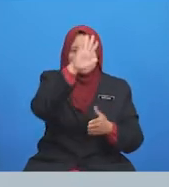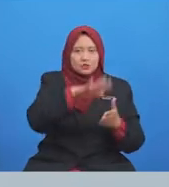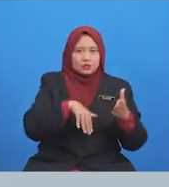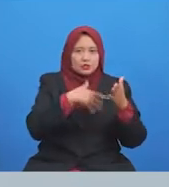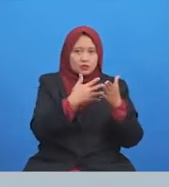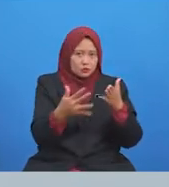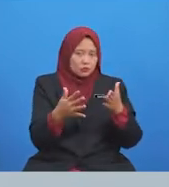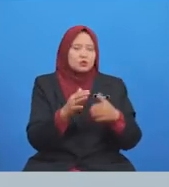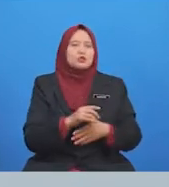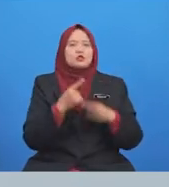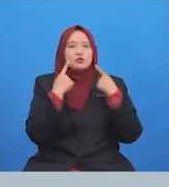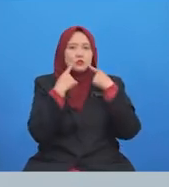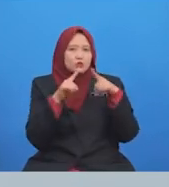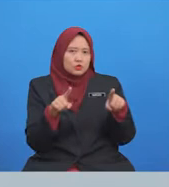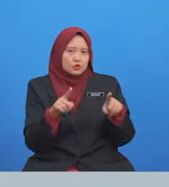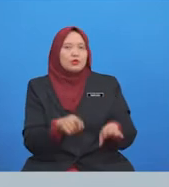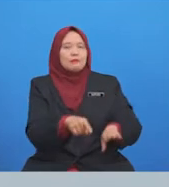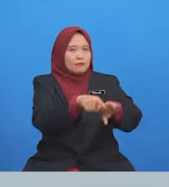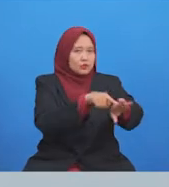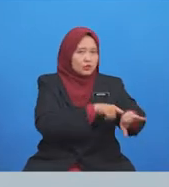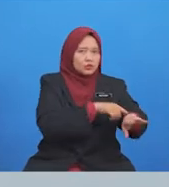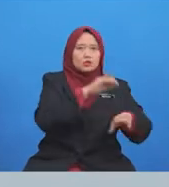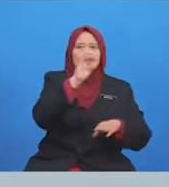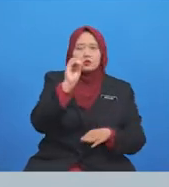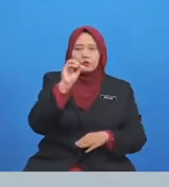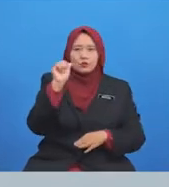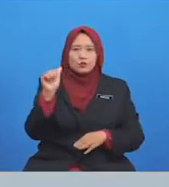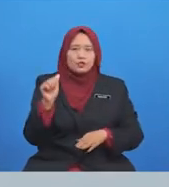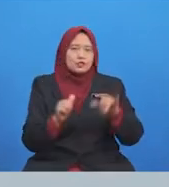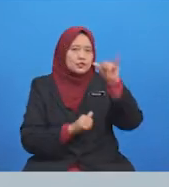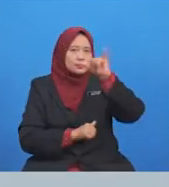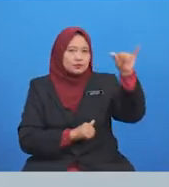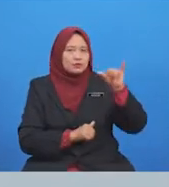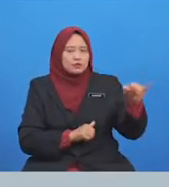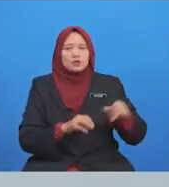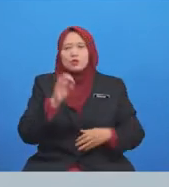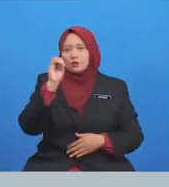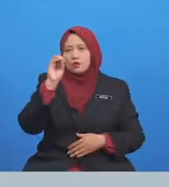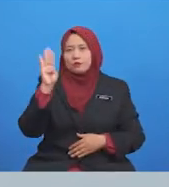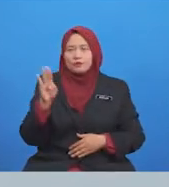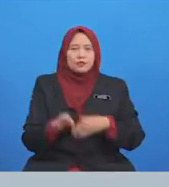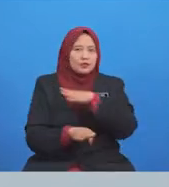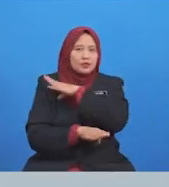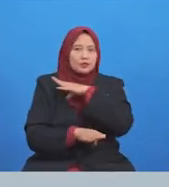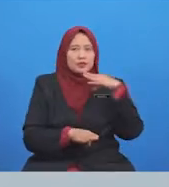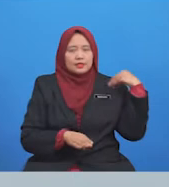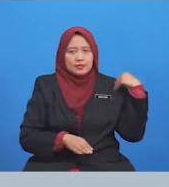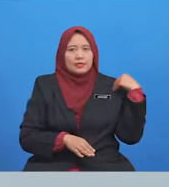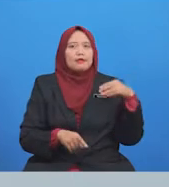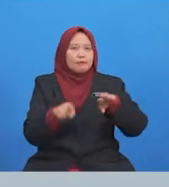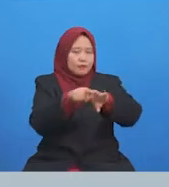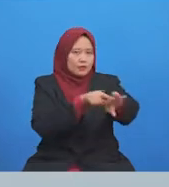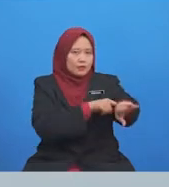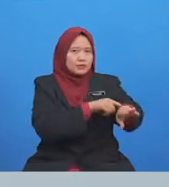didapati bahawa panjang OA adalah bersamaan dengan panjang OB, manakala panjang